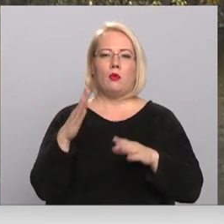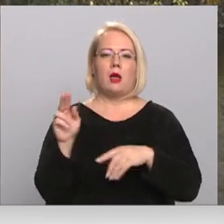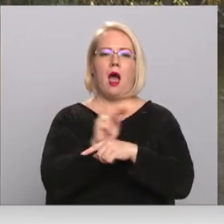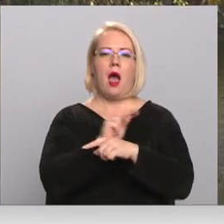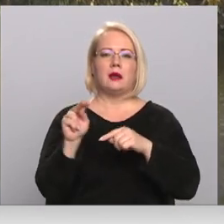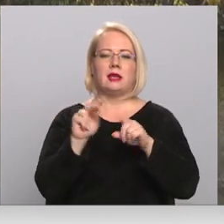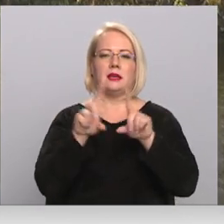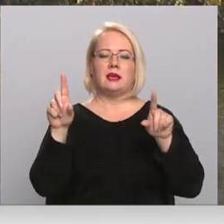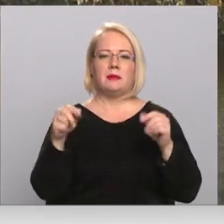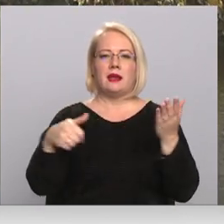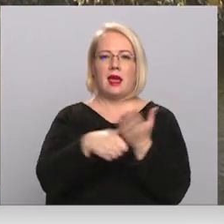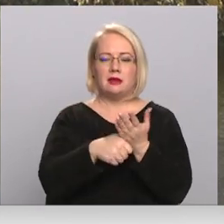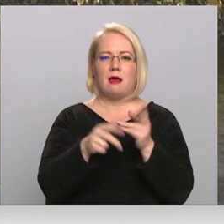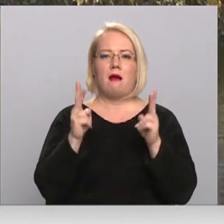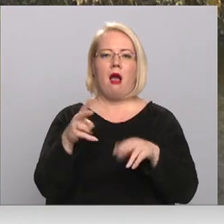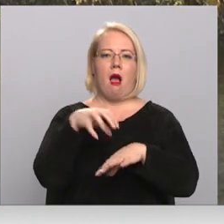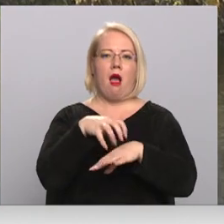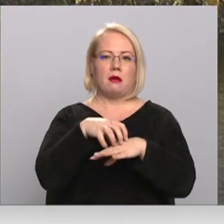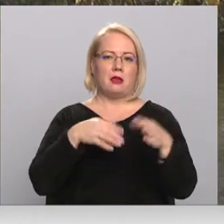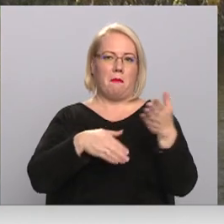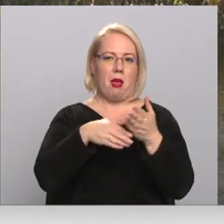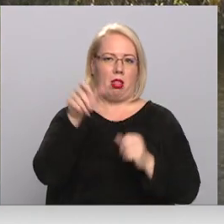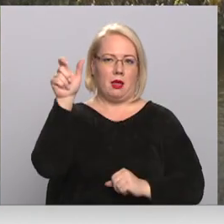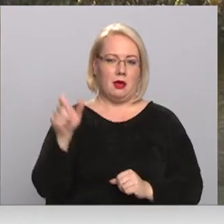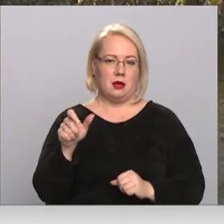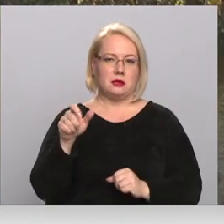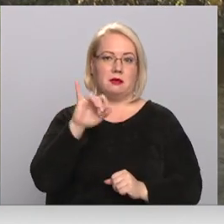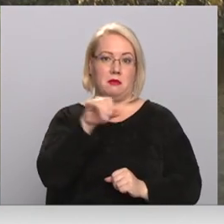ārsta palīgs. Jā,